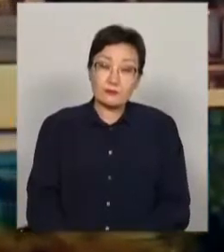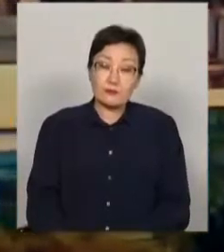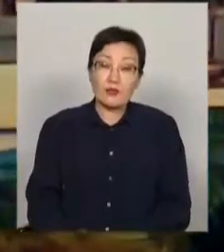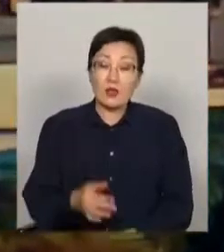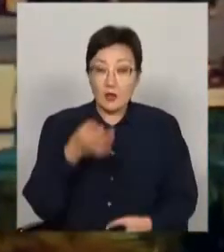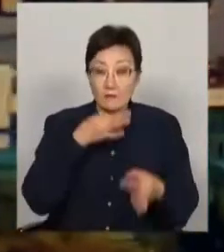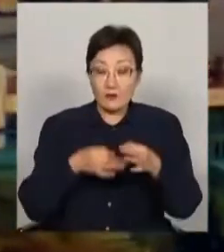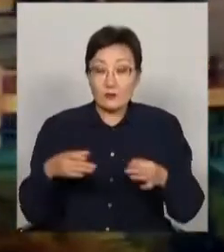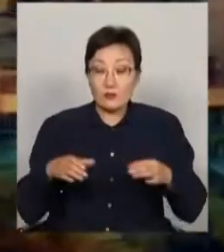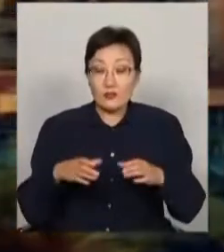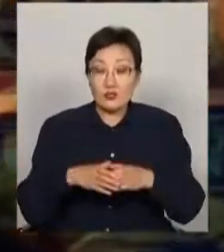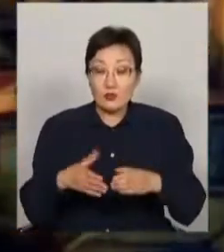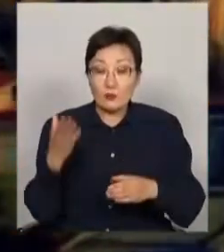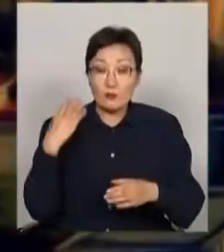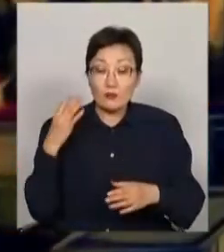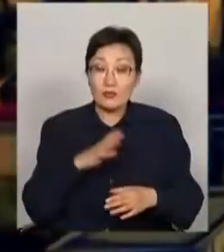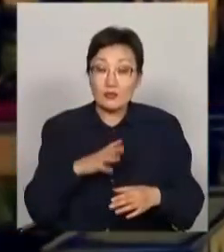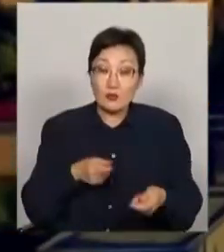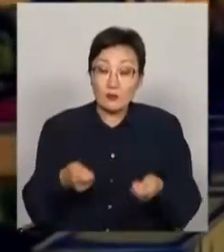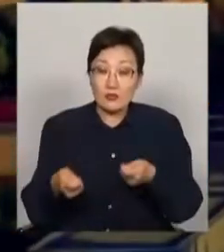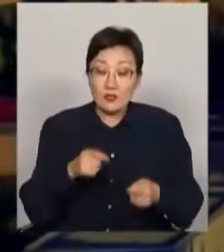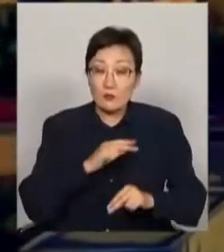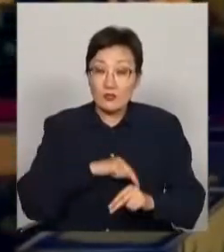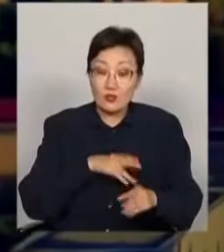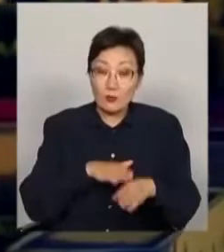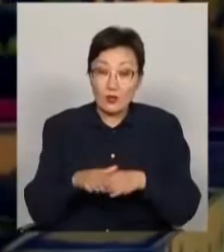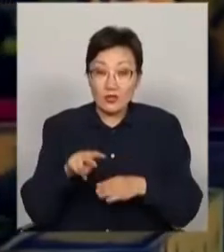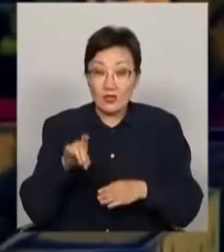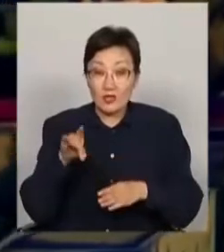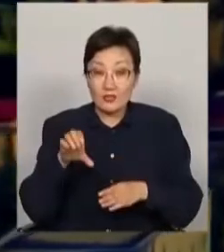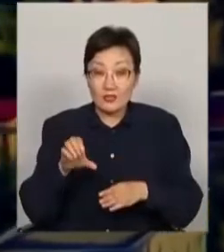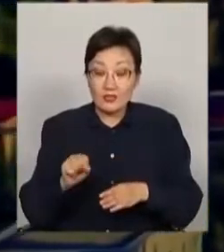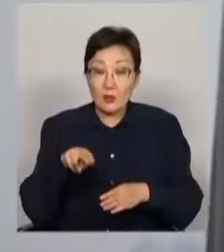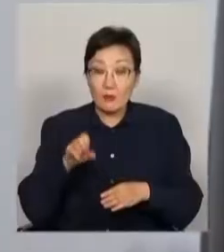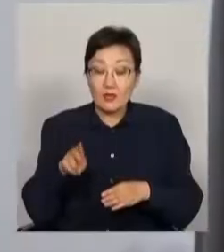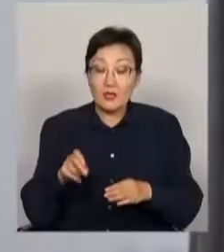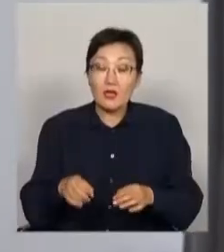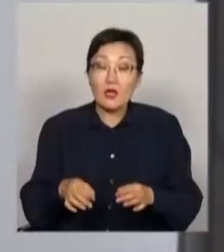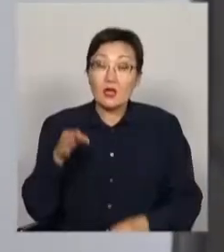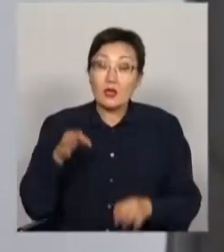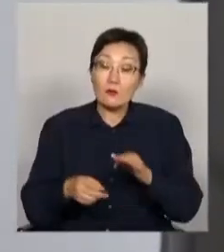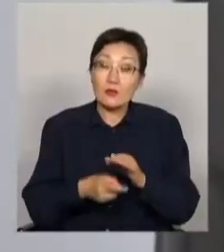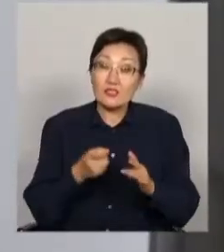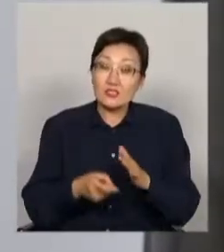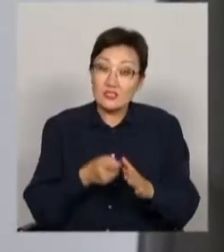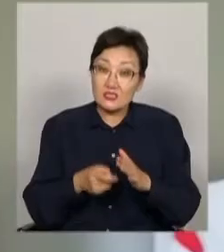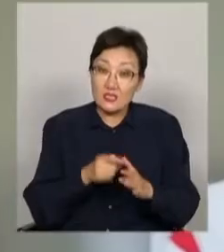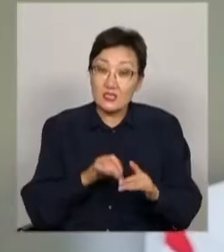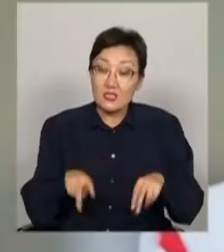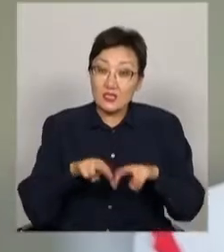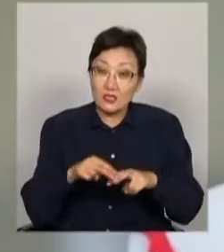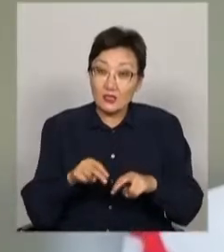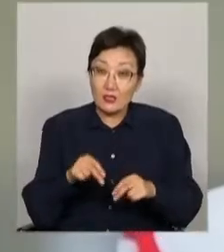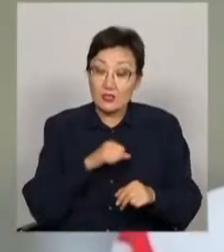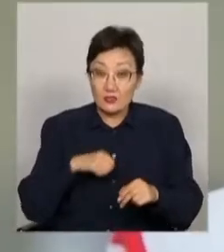Фармация комитеті бұрынғы төрағасының міндетін атқарған Лариса Паққа қатысты қылмыстық істі тергегендердің өзі күдікті болып қалды.